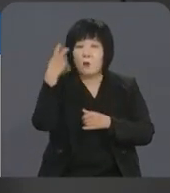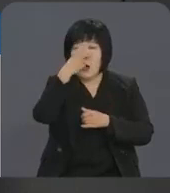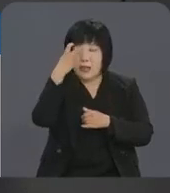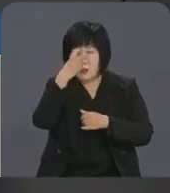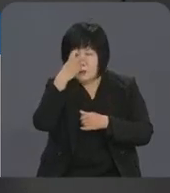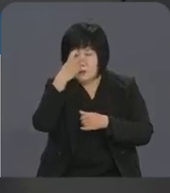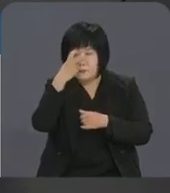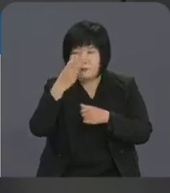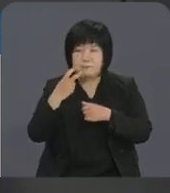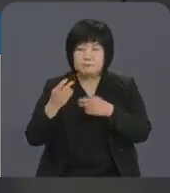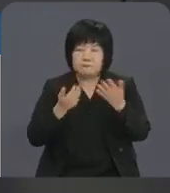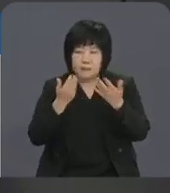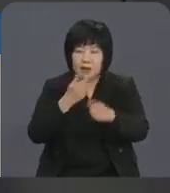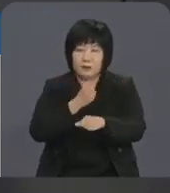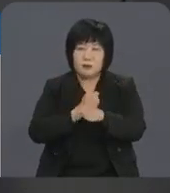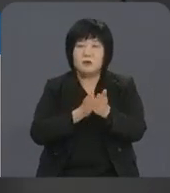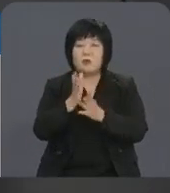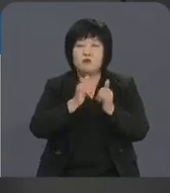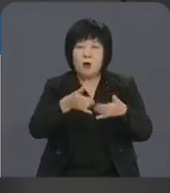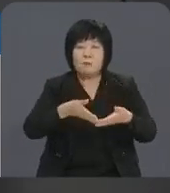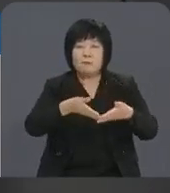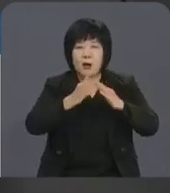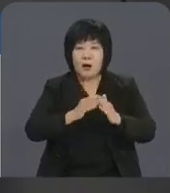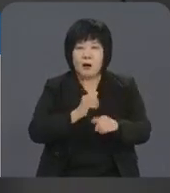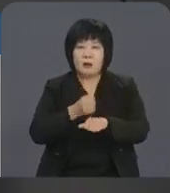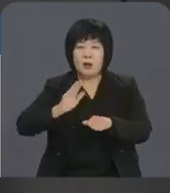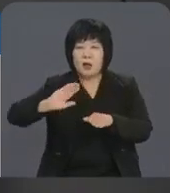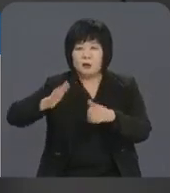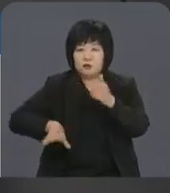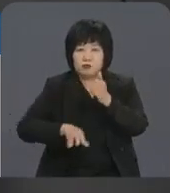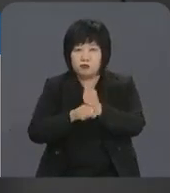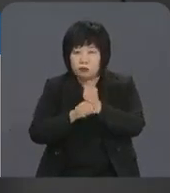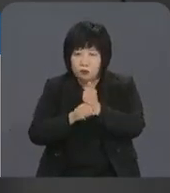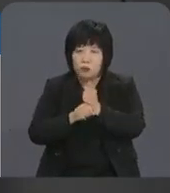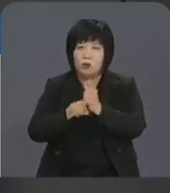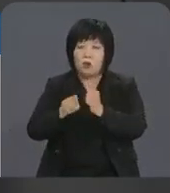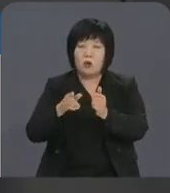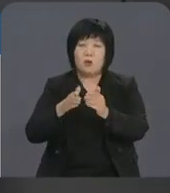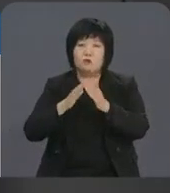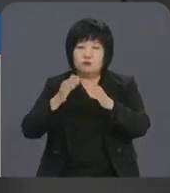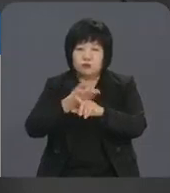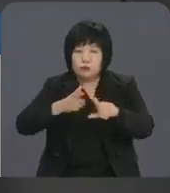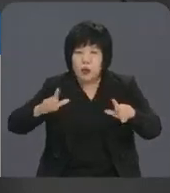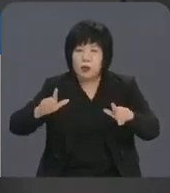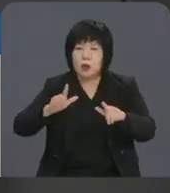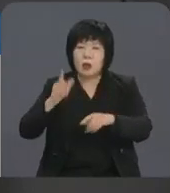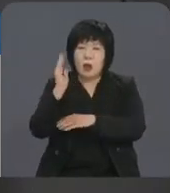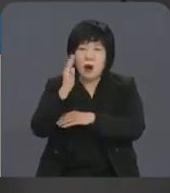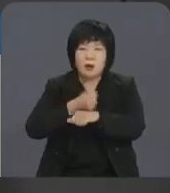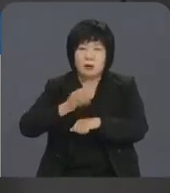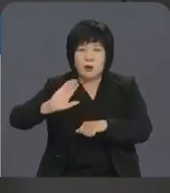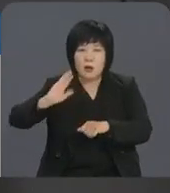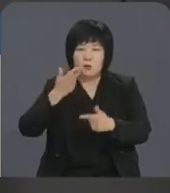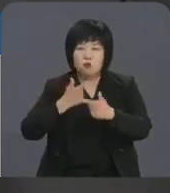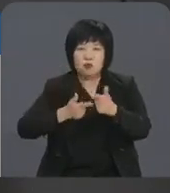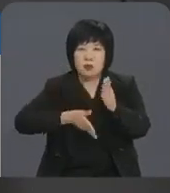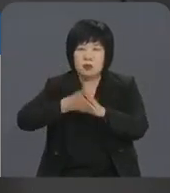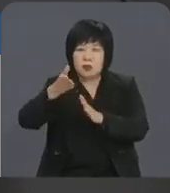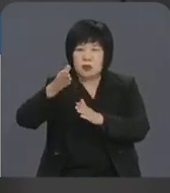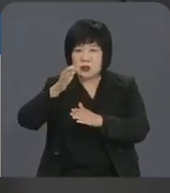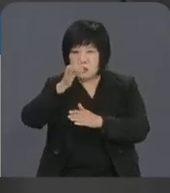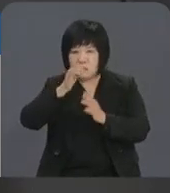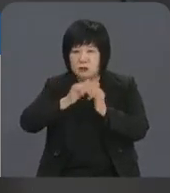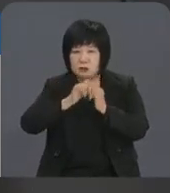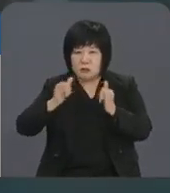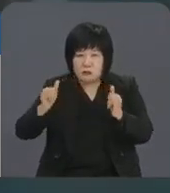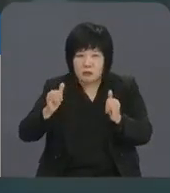모니터링하는 전문가가 구름이 생기고 그 사람들이 주도적으로 이 시장에 대해서 이야기를 해야 되는데 그게 부산시에 있는 분들은 전북도 만